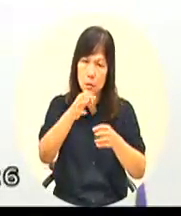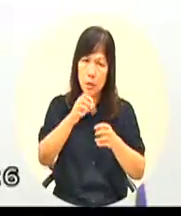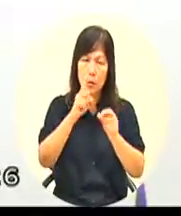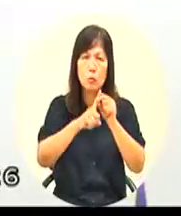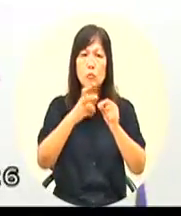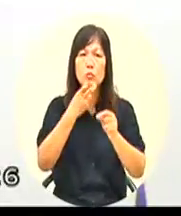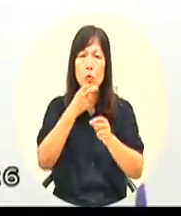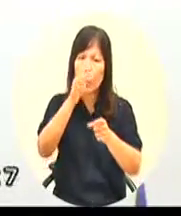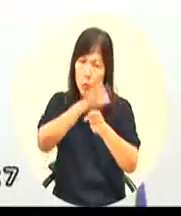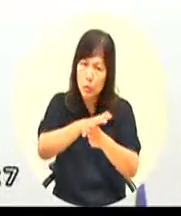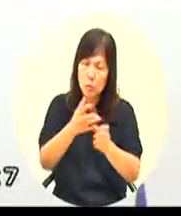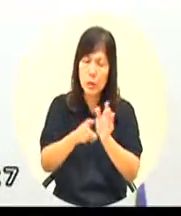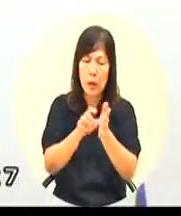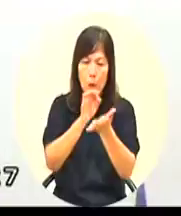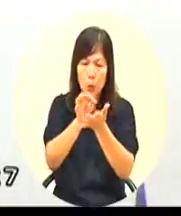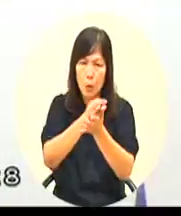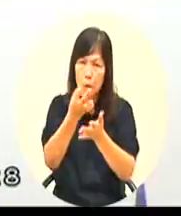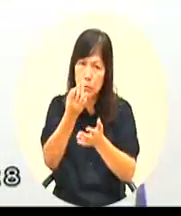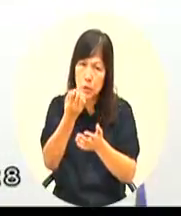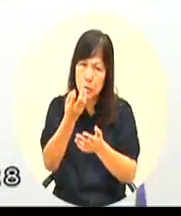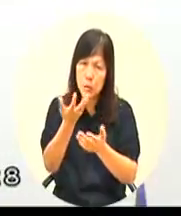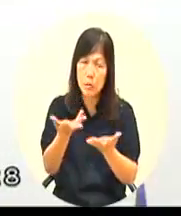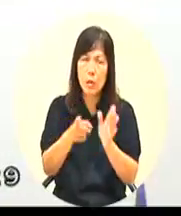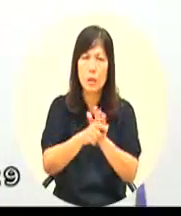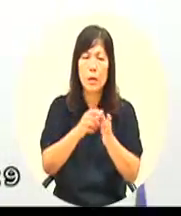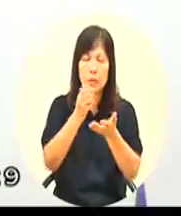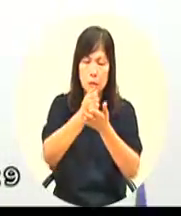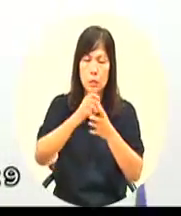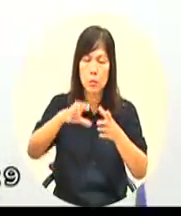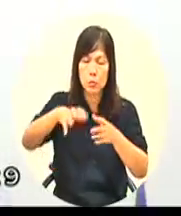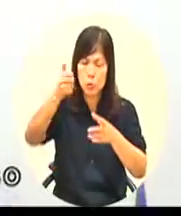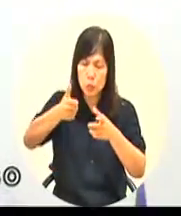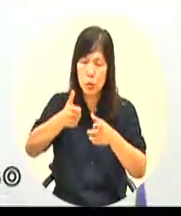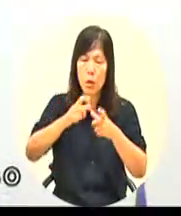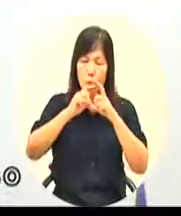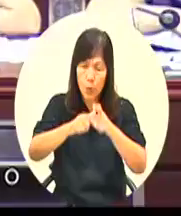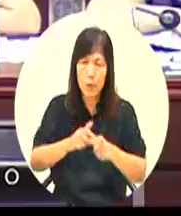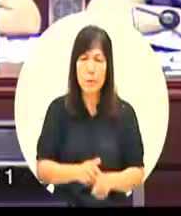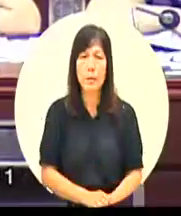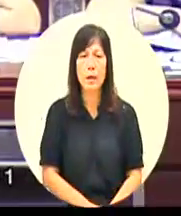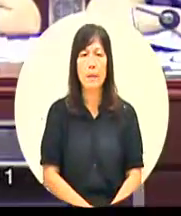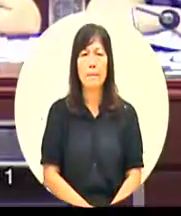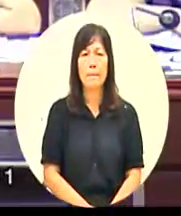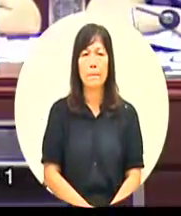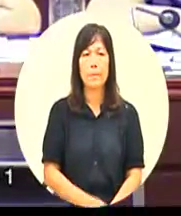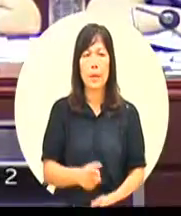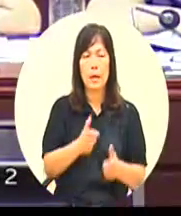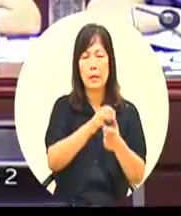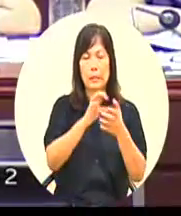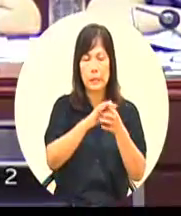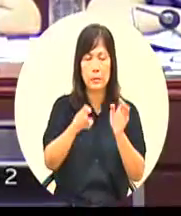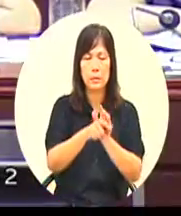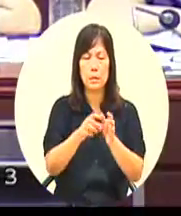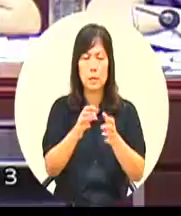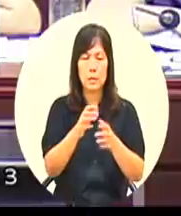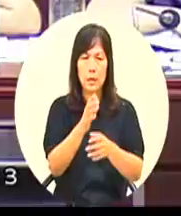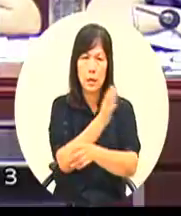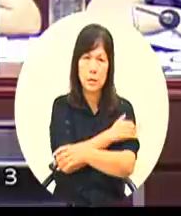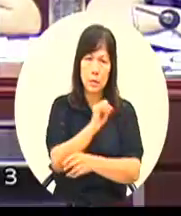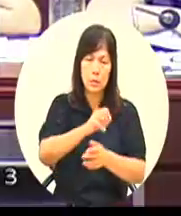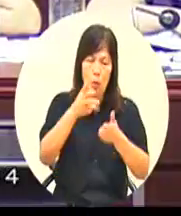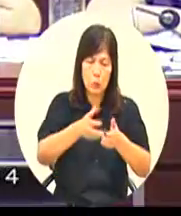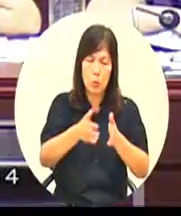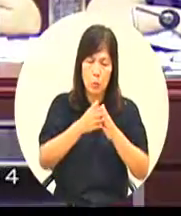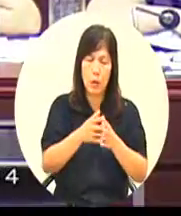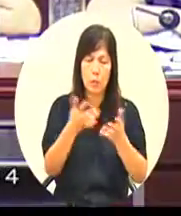补助？那这些要花了多少经费呢？请我们局长答复。 好，谢谢。 陈议员关心的两个问题都是非常重要的